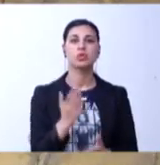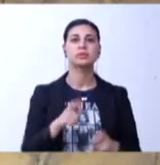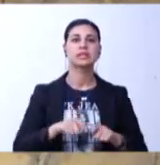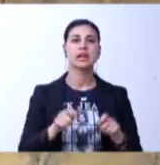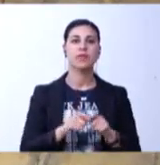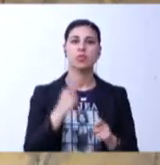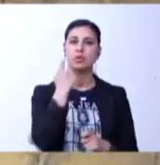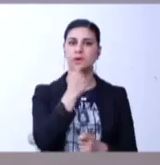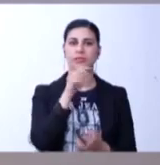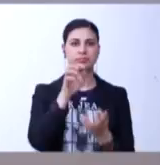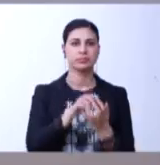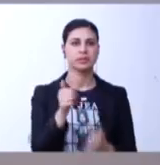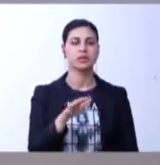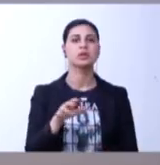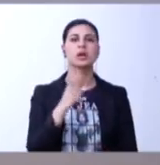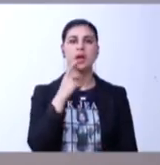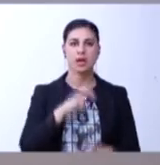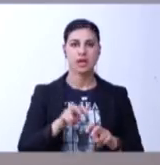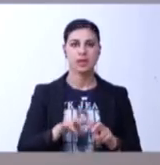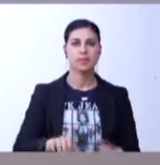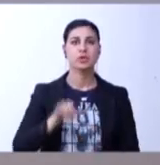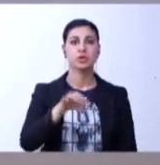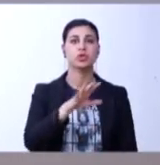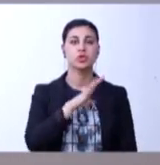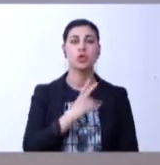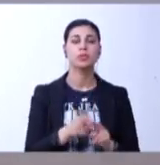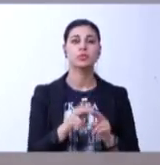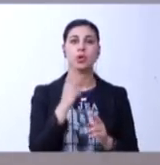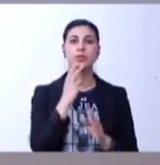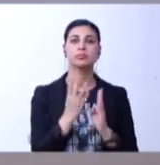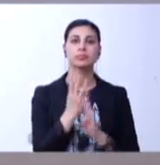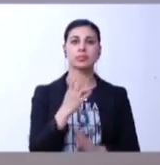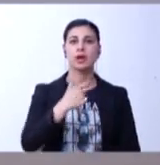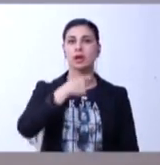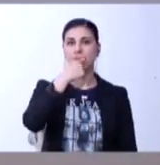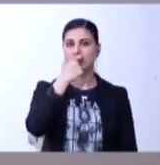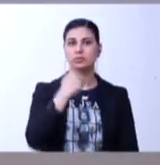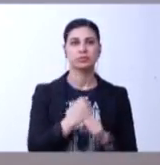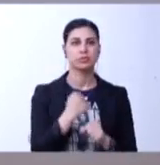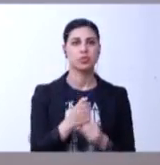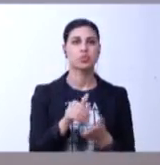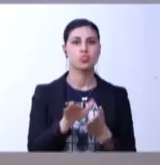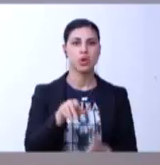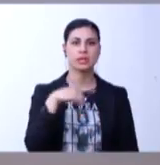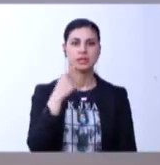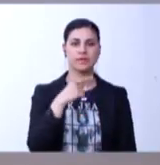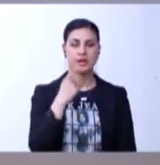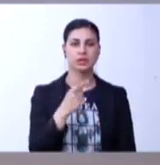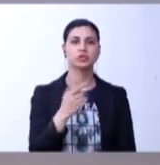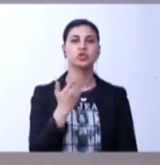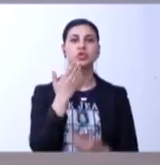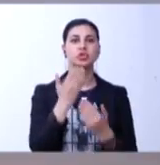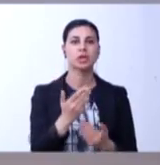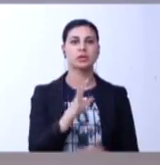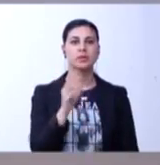აქვს თანკბილვა, დედას ყავდა ორთოდონტთან, მაგრამ რადგან მოსაცვლელია კბილები, ბრეკეტების გაკეთებაზე უთხრეს უარი. შეკითხვა